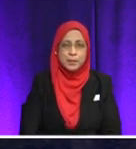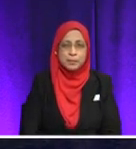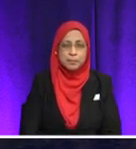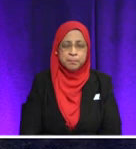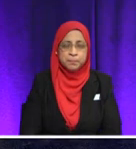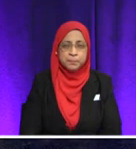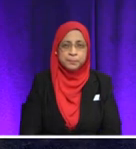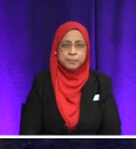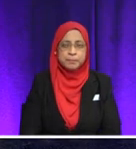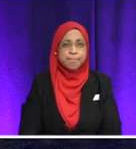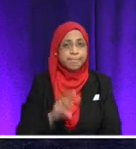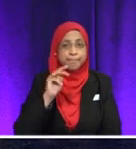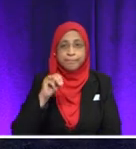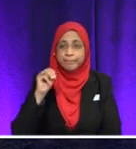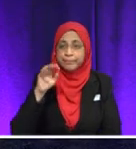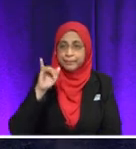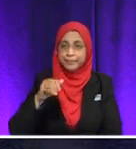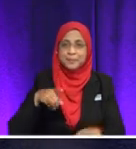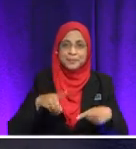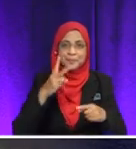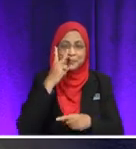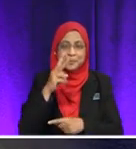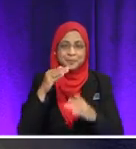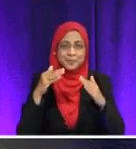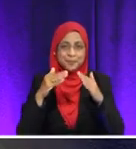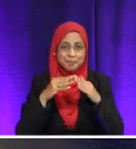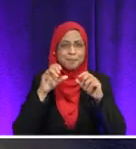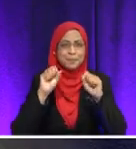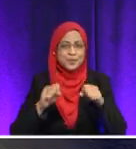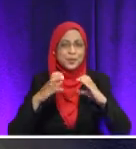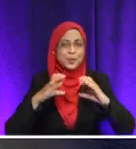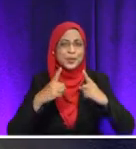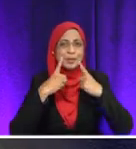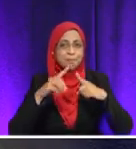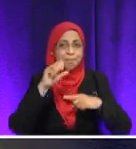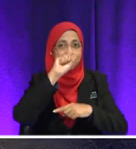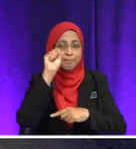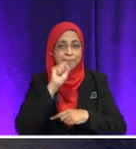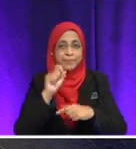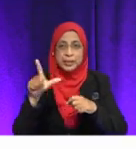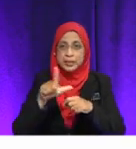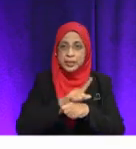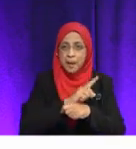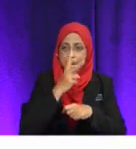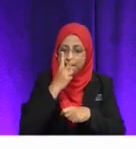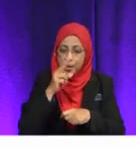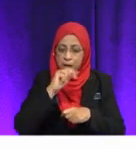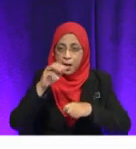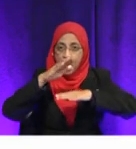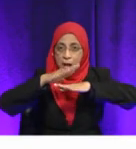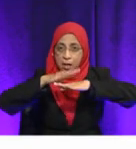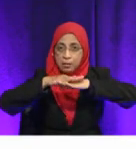di Google nih dan juga yang sedang menonton di rumah boleh Coba jawab soal ini ya lengkapkan pandangan atas